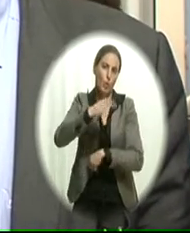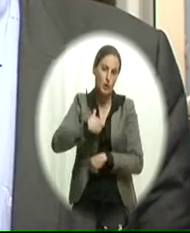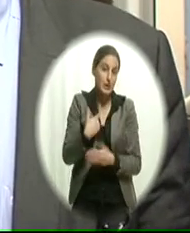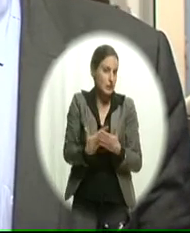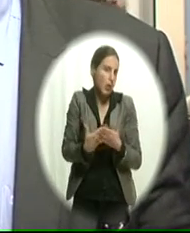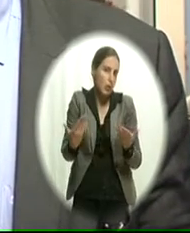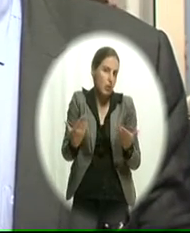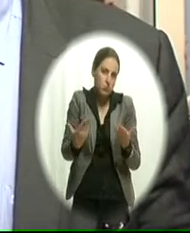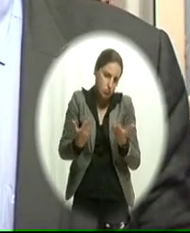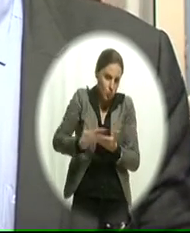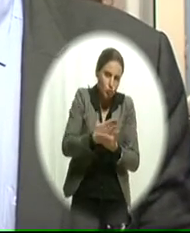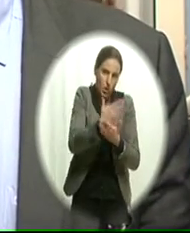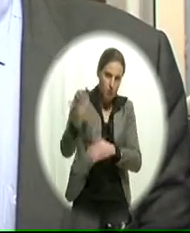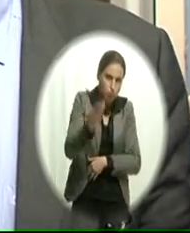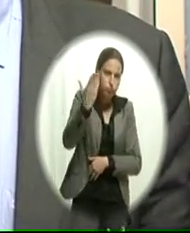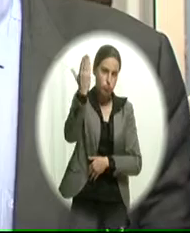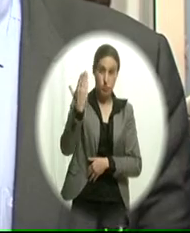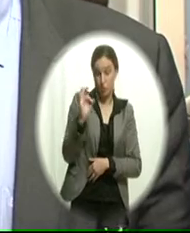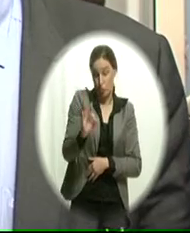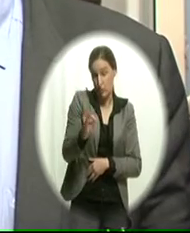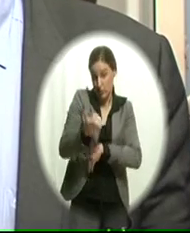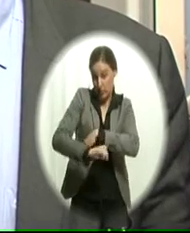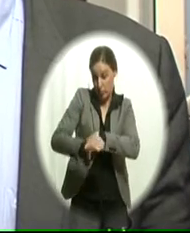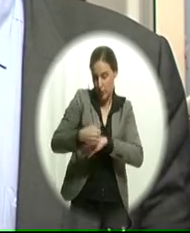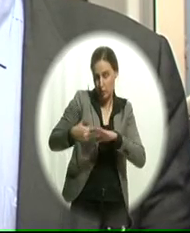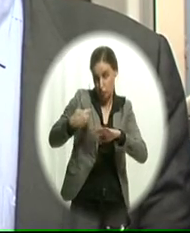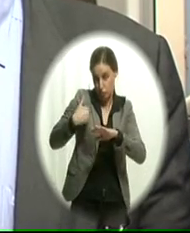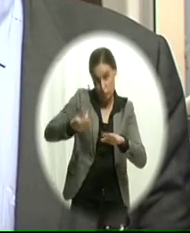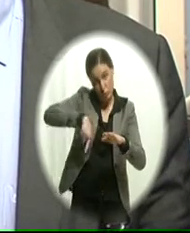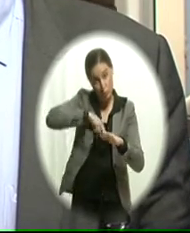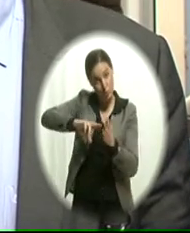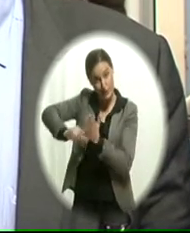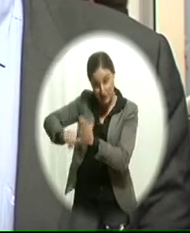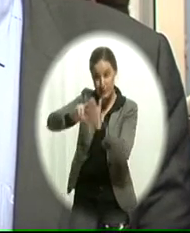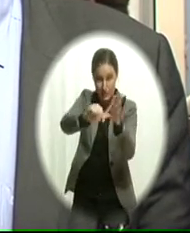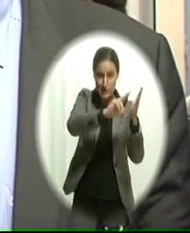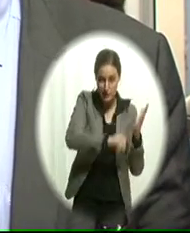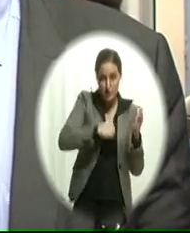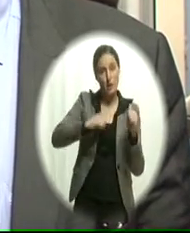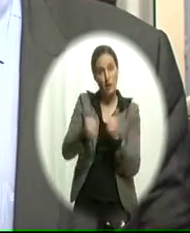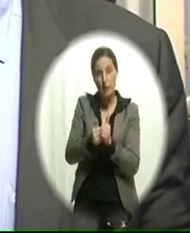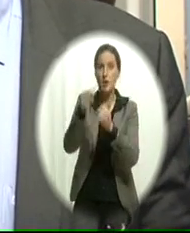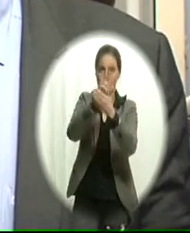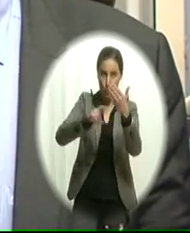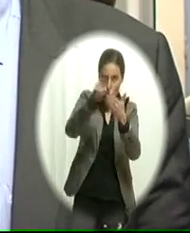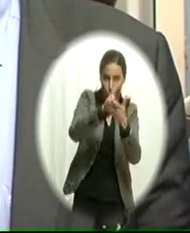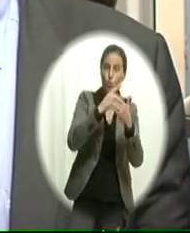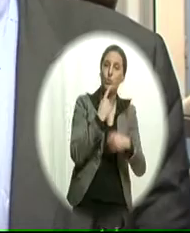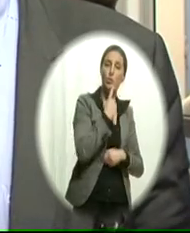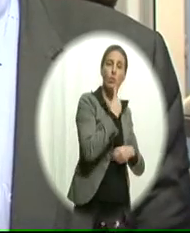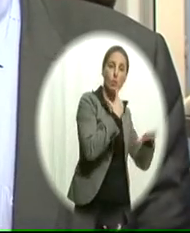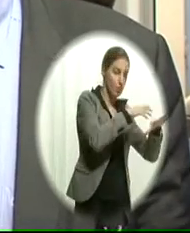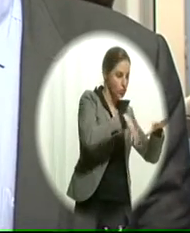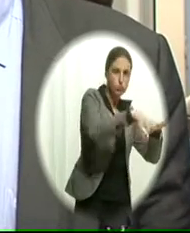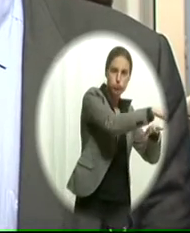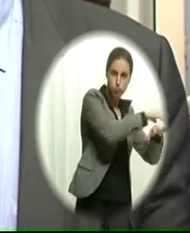majeur pour lequel nous avons signé cette semaine avec l'ensemble des cofinanceurs, la région, la ville, la CODA et la Chambre de commerce,